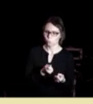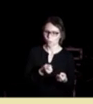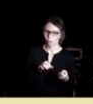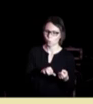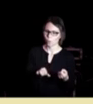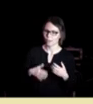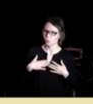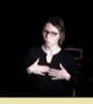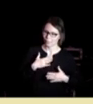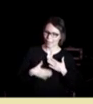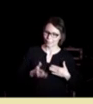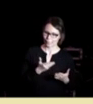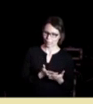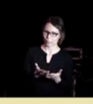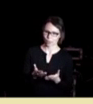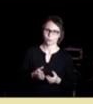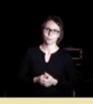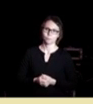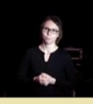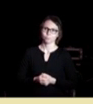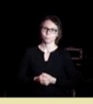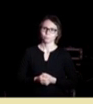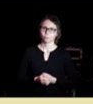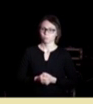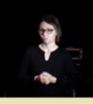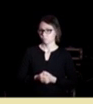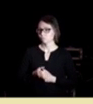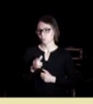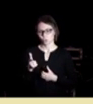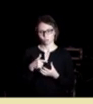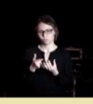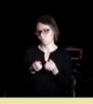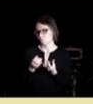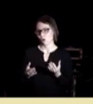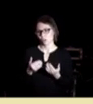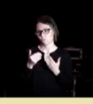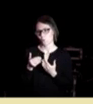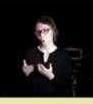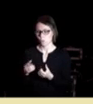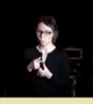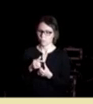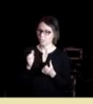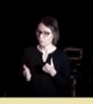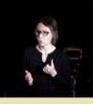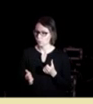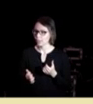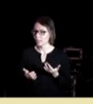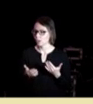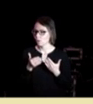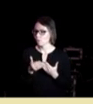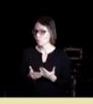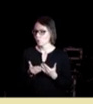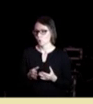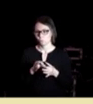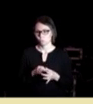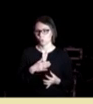dårligere somatiske helsetjenester. Det kan skyldes en rekke forhold. Det kan selvfølgelig skyldes forhold